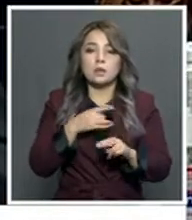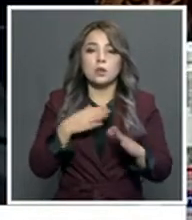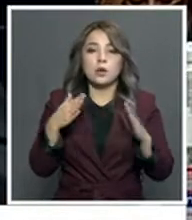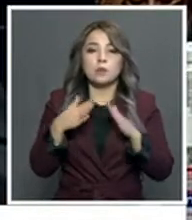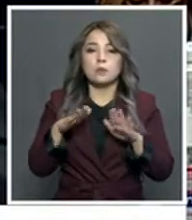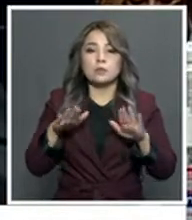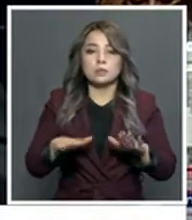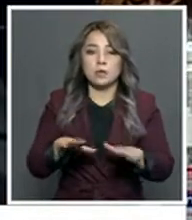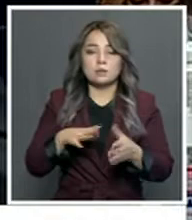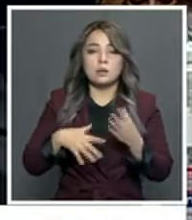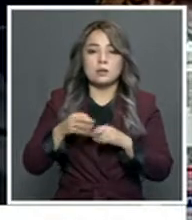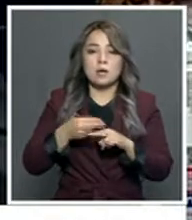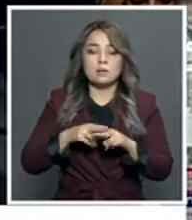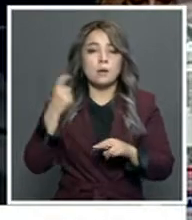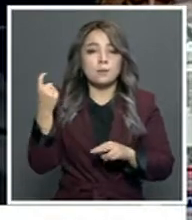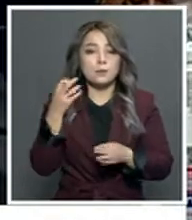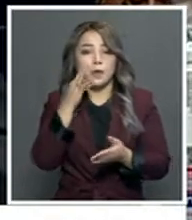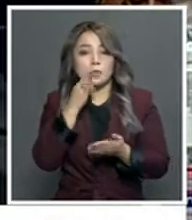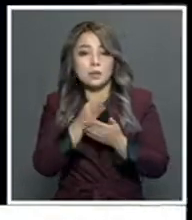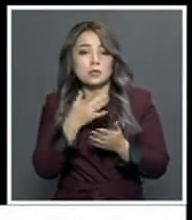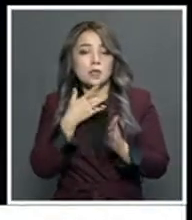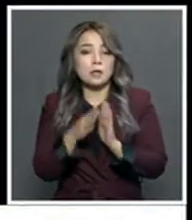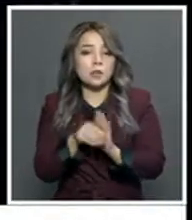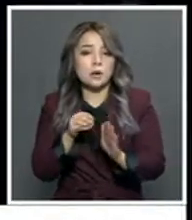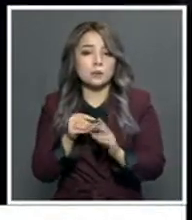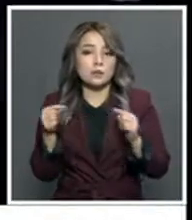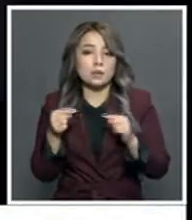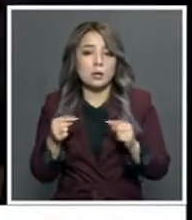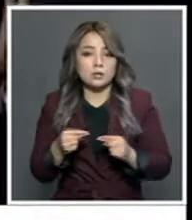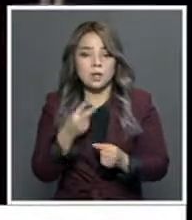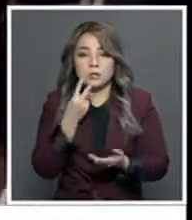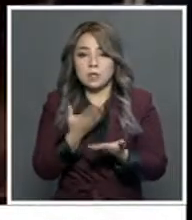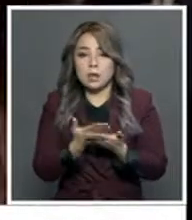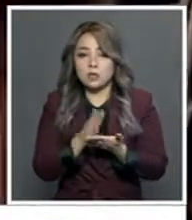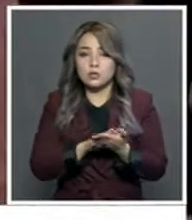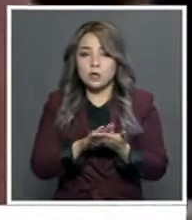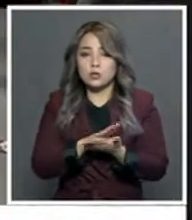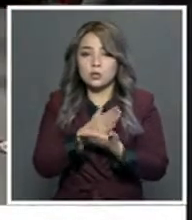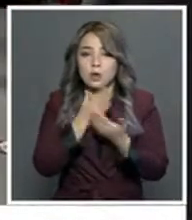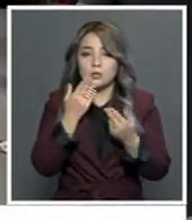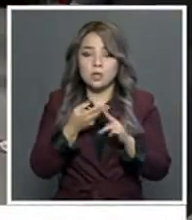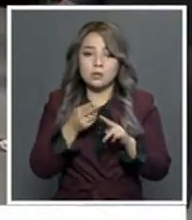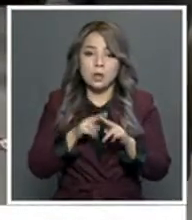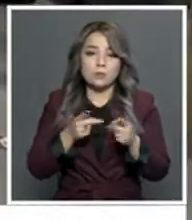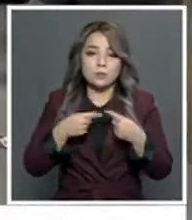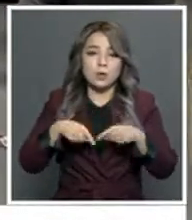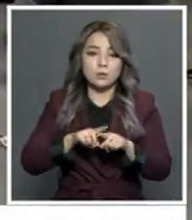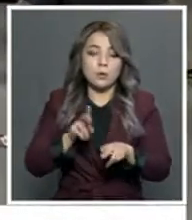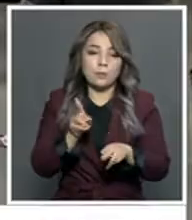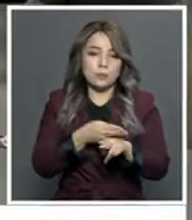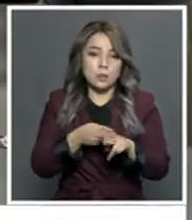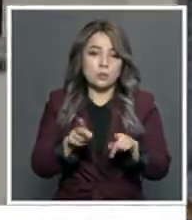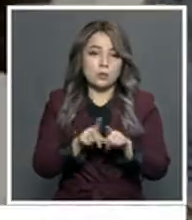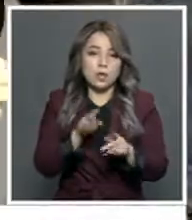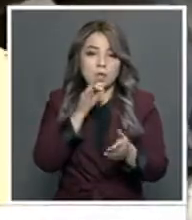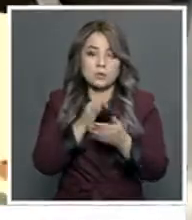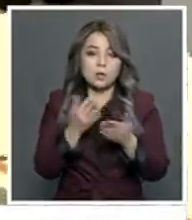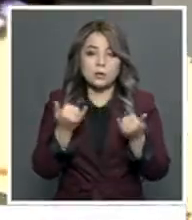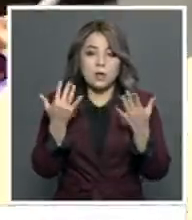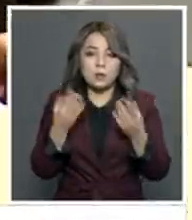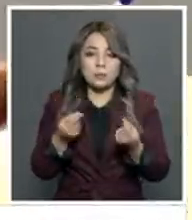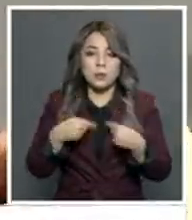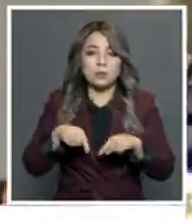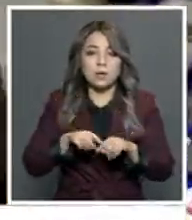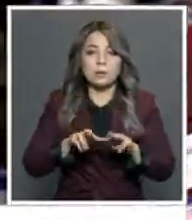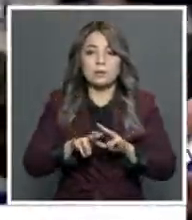қожайыны сайлау нәтижелерінің бұрмаланғанына нақты дәлел келтірген жоқ. Ол қоғамдық шараларға араласуды тоқтатса да бүгін